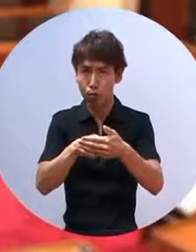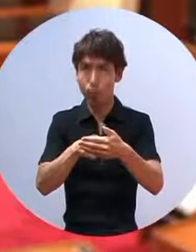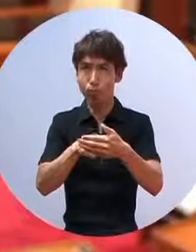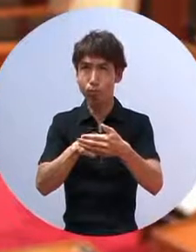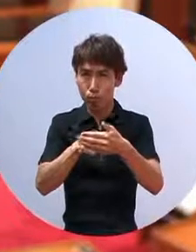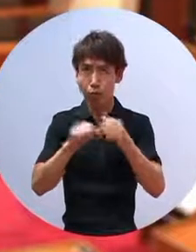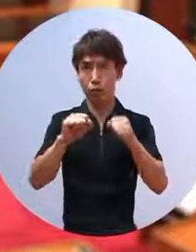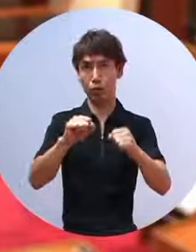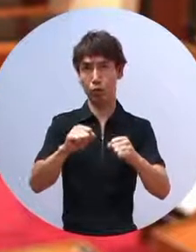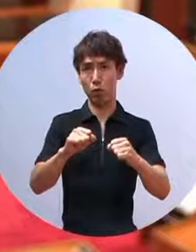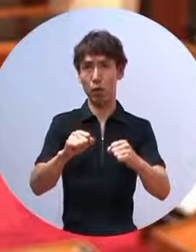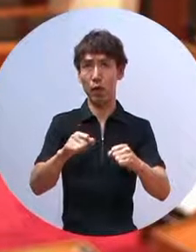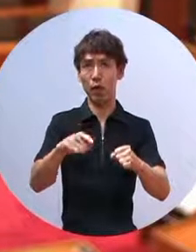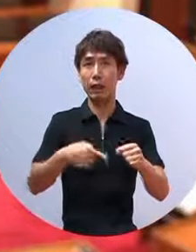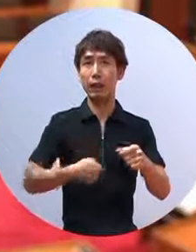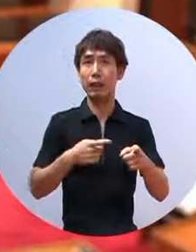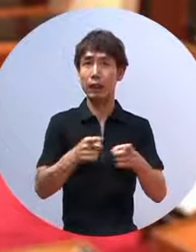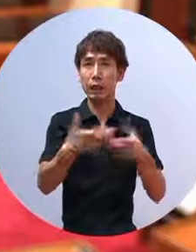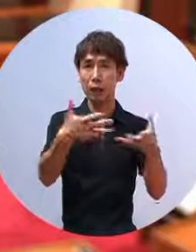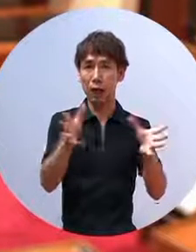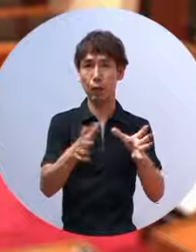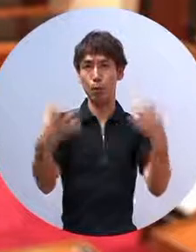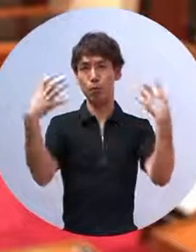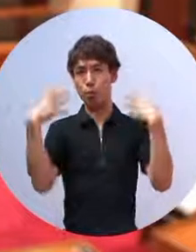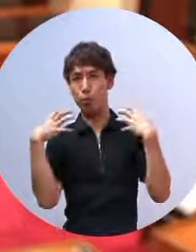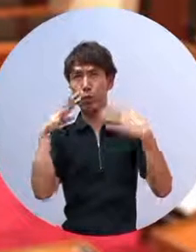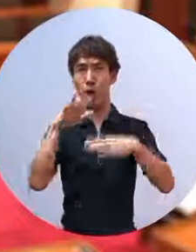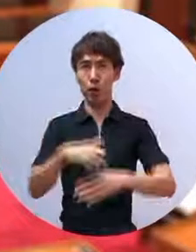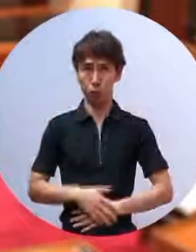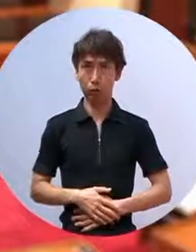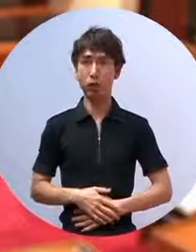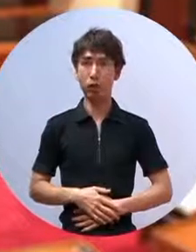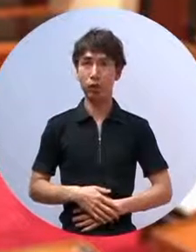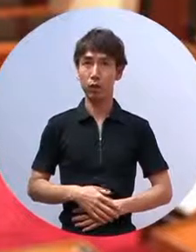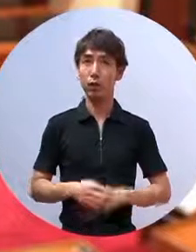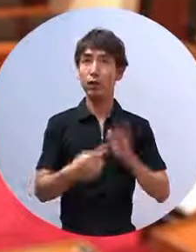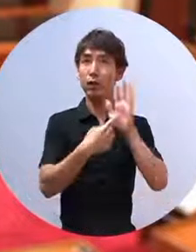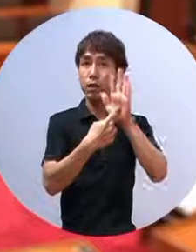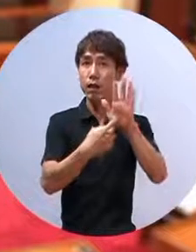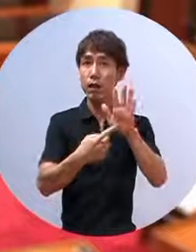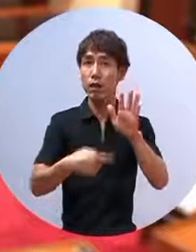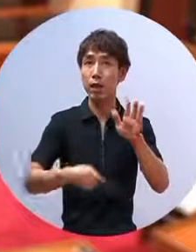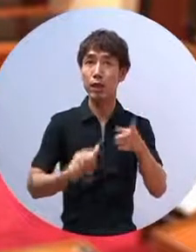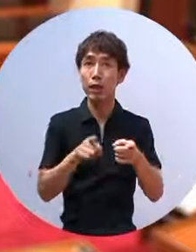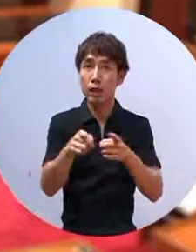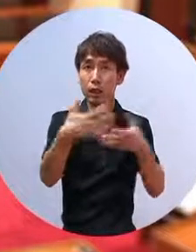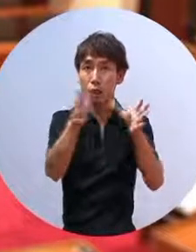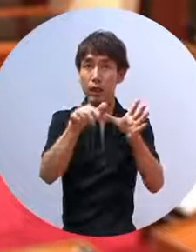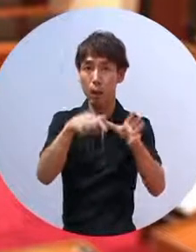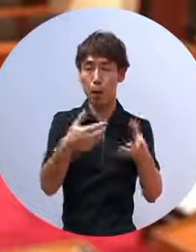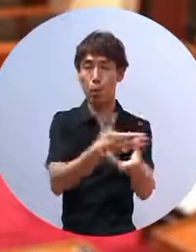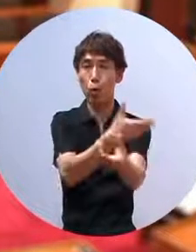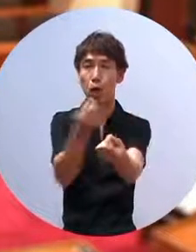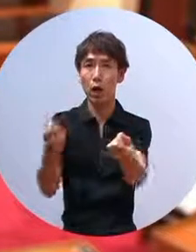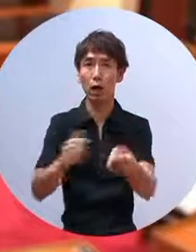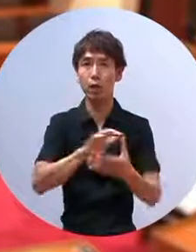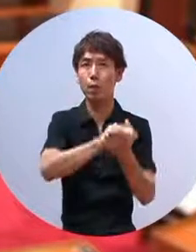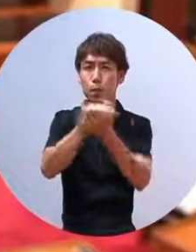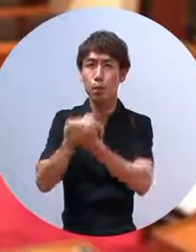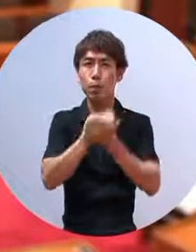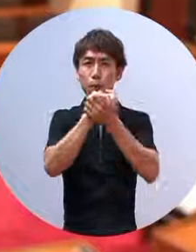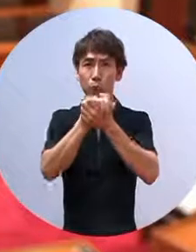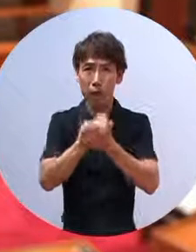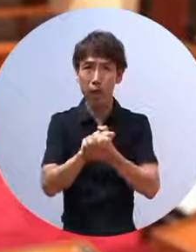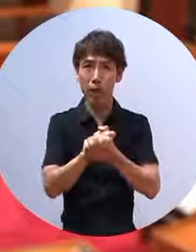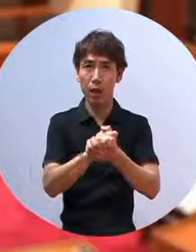である。宣言自治体が互いに手を結び合い、この地球上から核兵器が姿を